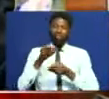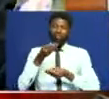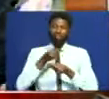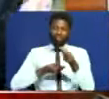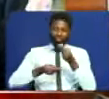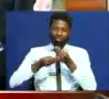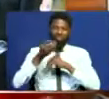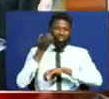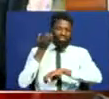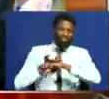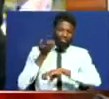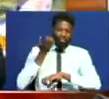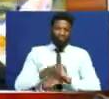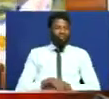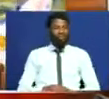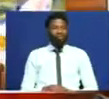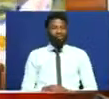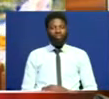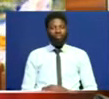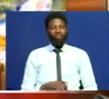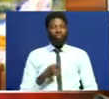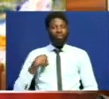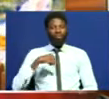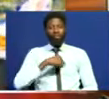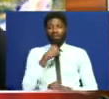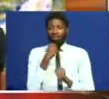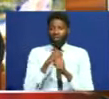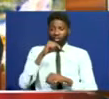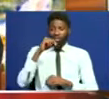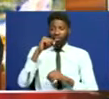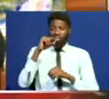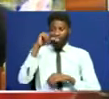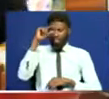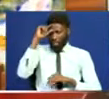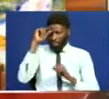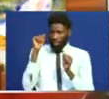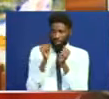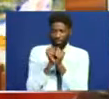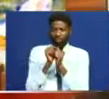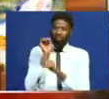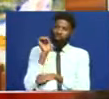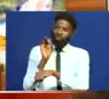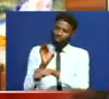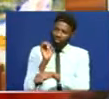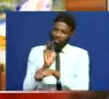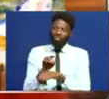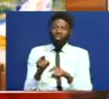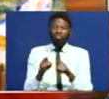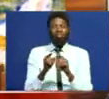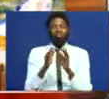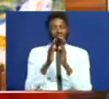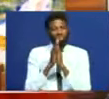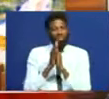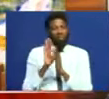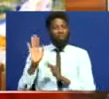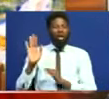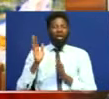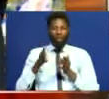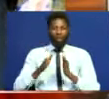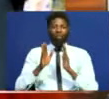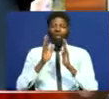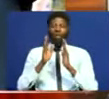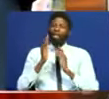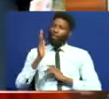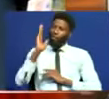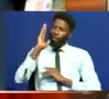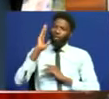serikali kuwashauri na kuwaombea watembee na njia ya uungu na njia ya kumcha